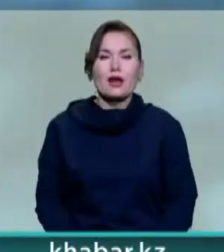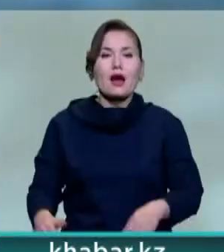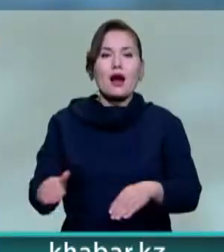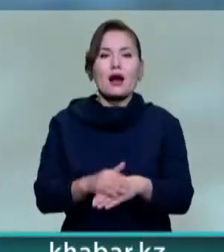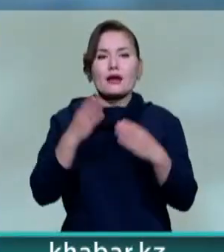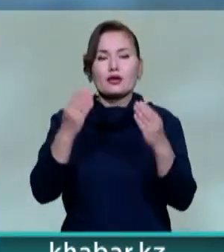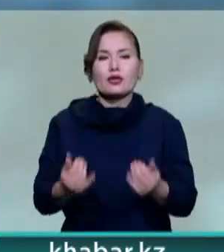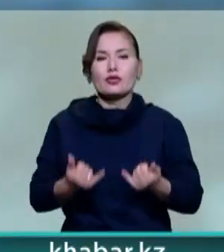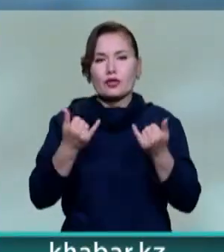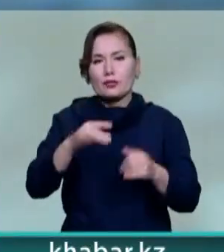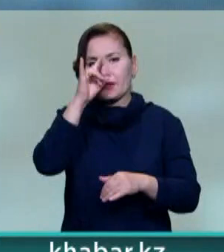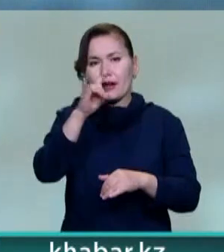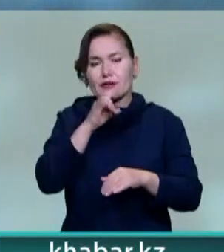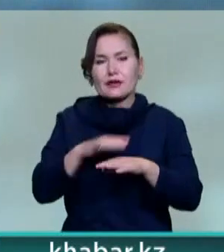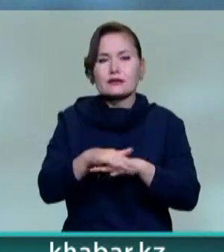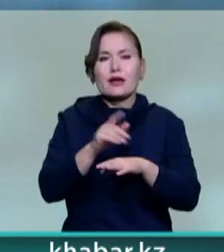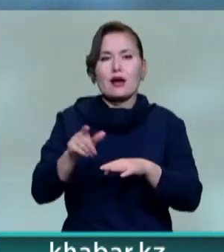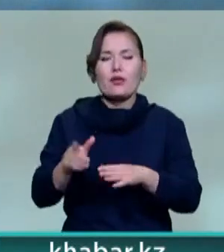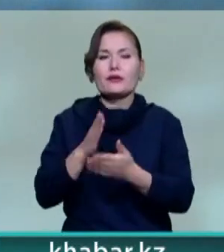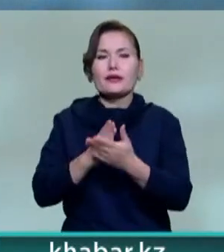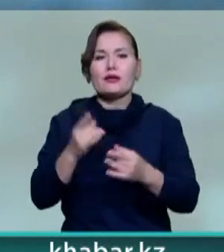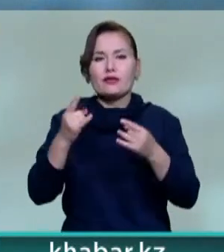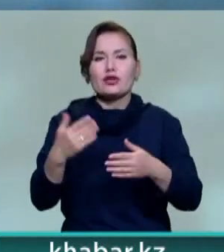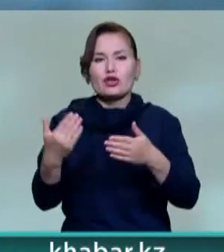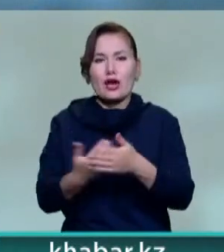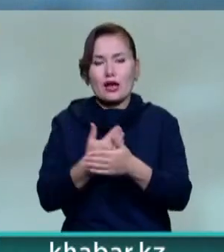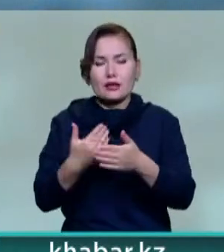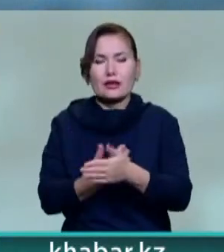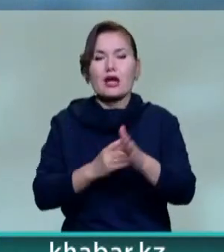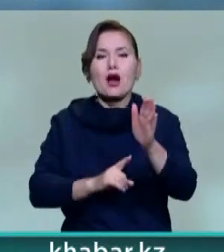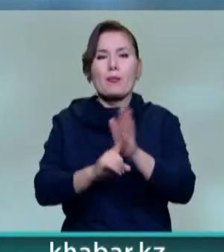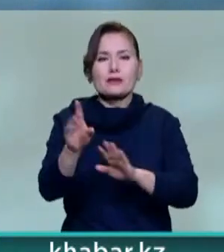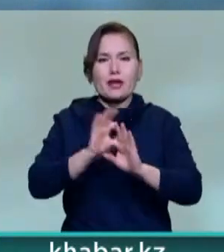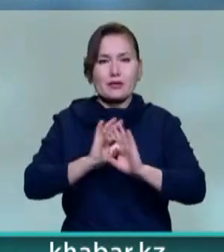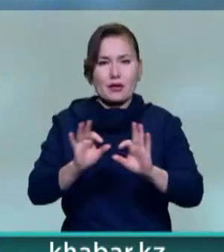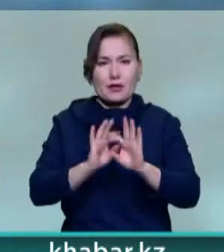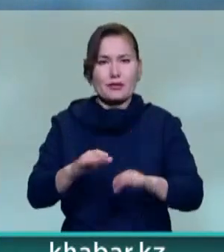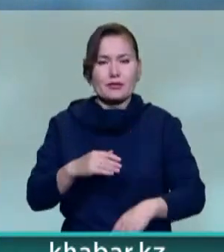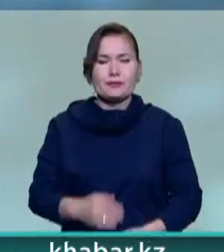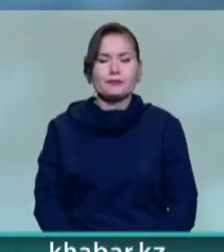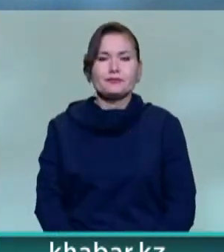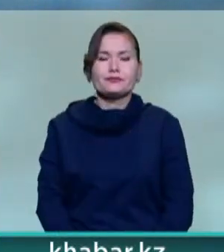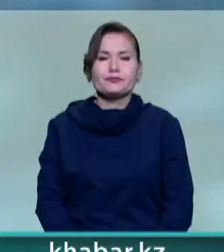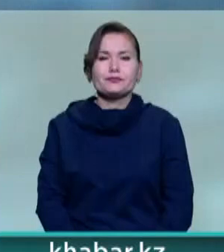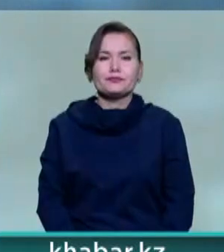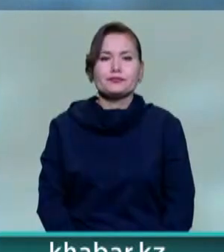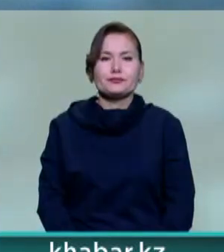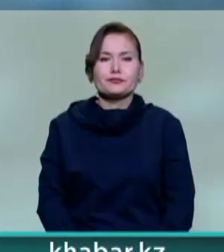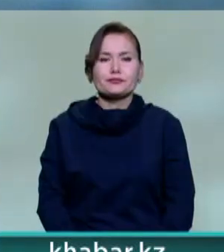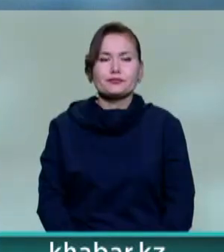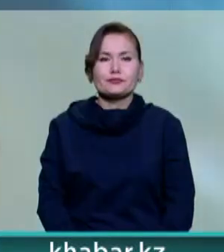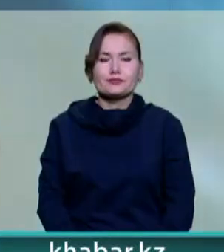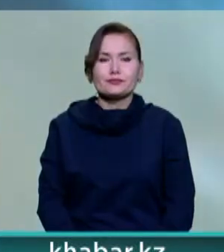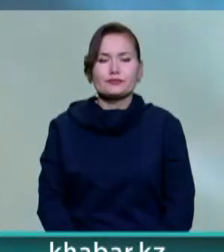Қайырлы күн, құрметті көрермен. Хабар арнасының тікелей эфирінде түскі жаңалықтар. Сіздермен бірге Динара Кунафина сурда аудармада Самал Жантемір.